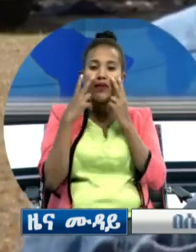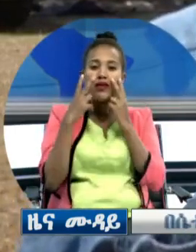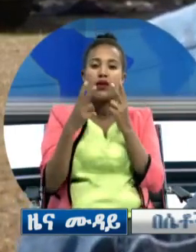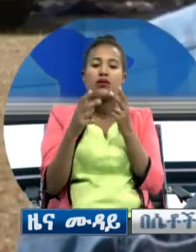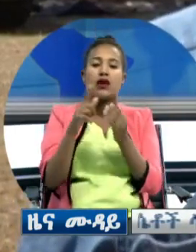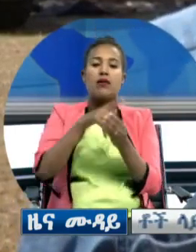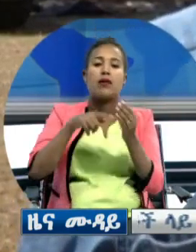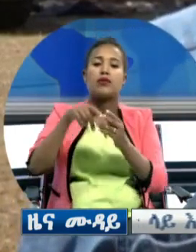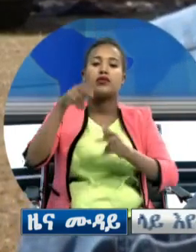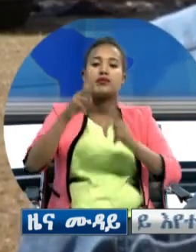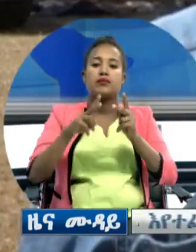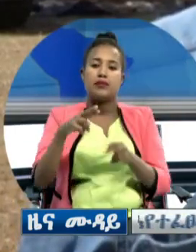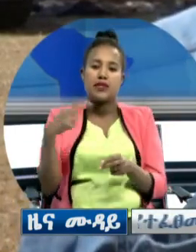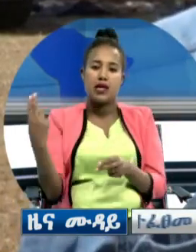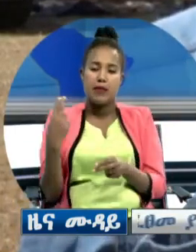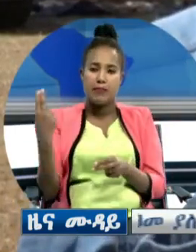እንዲጠቀምበት